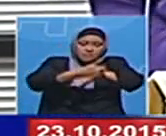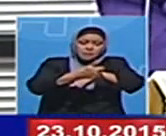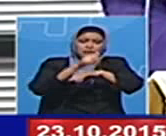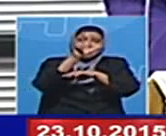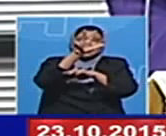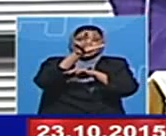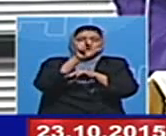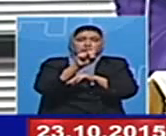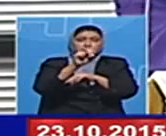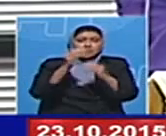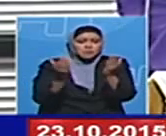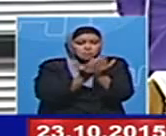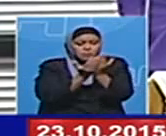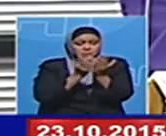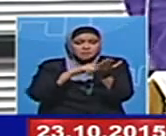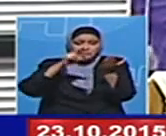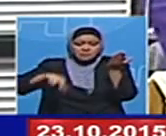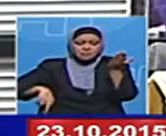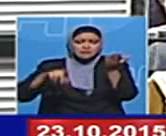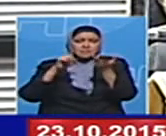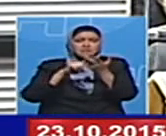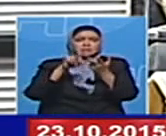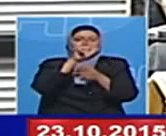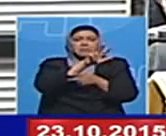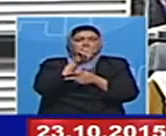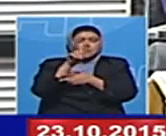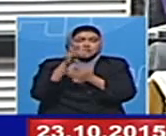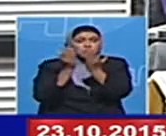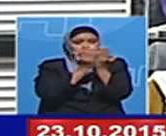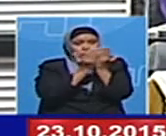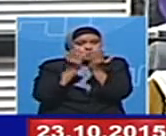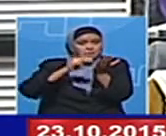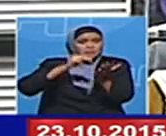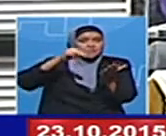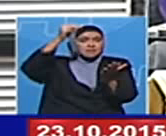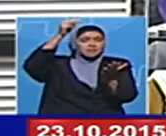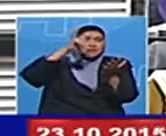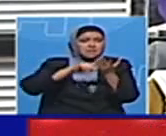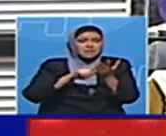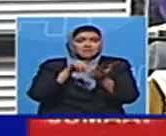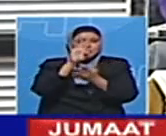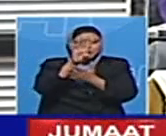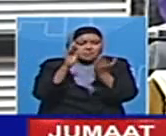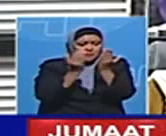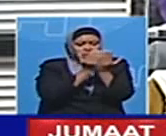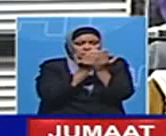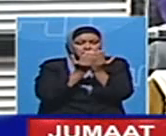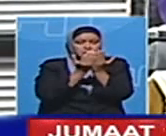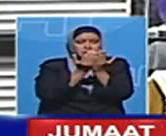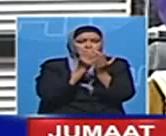30 buah sekolah rendah 27 buah Sekolah Menengah empat buah